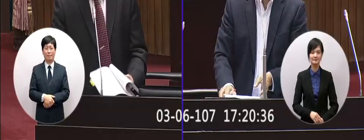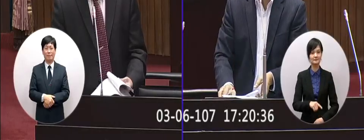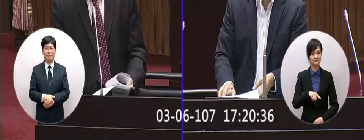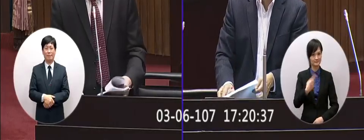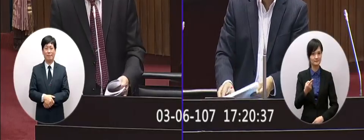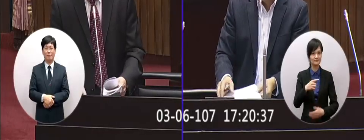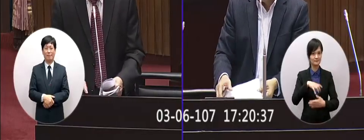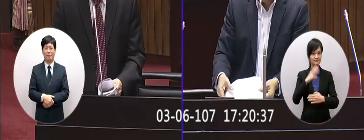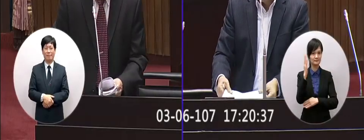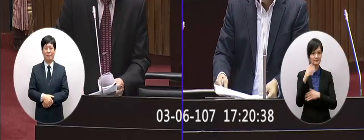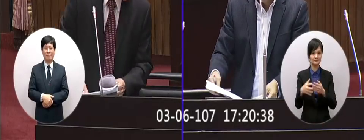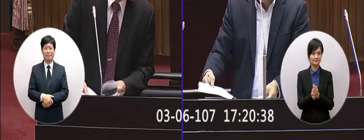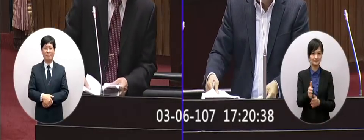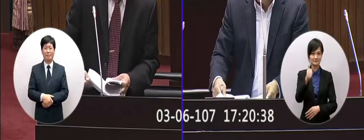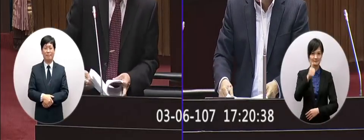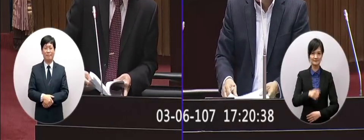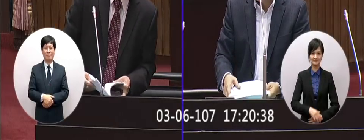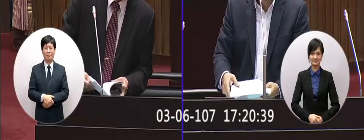政部长。